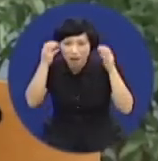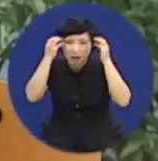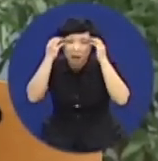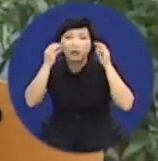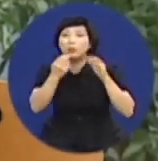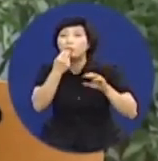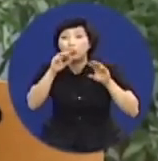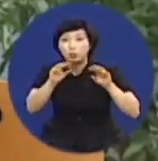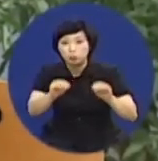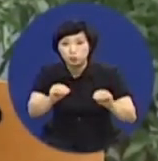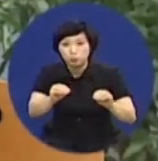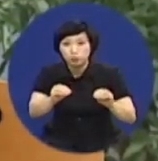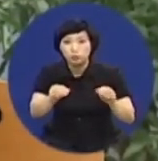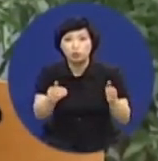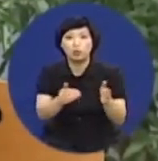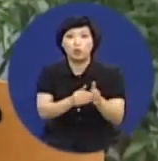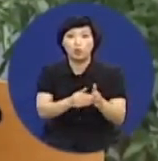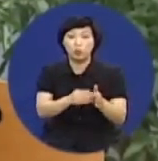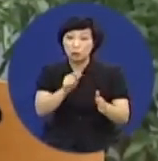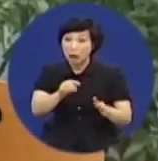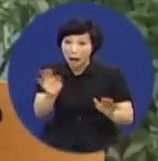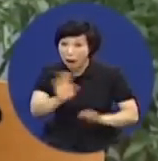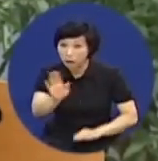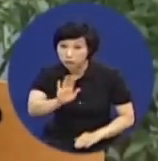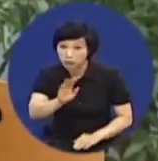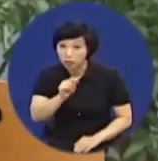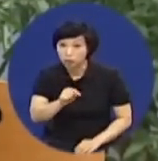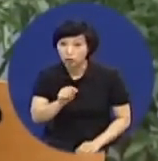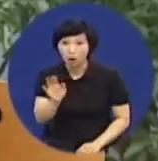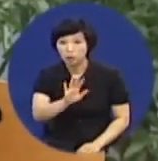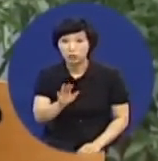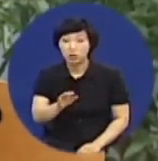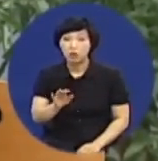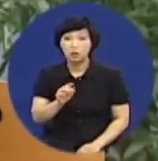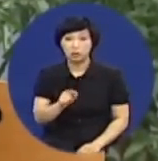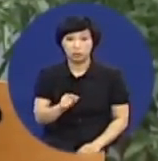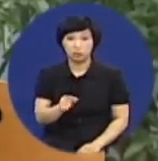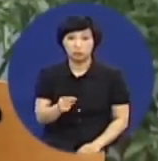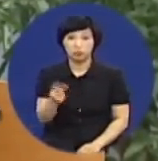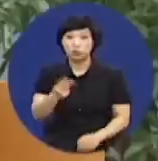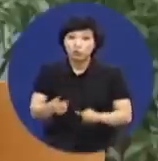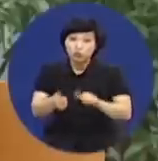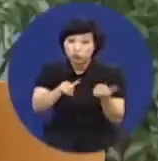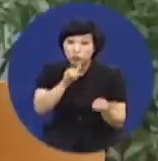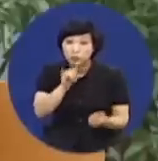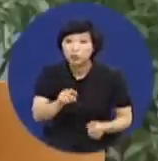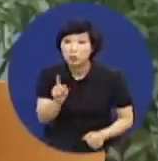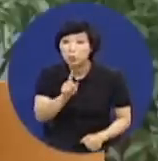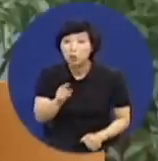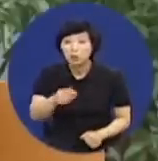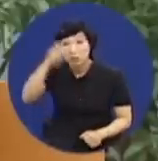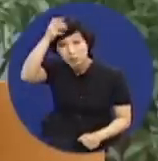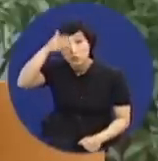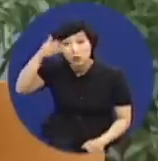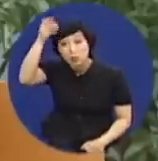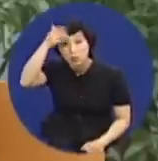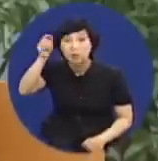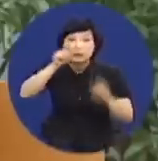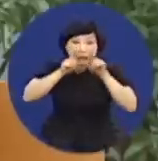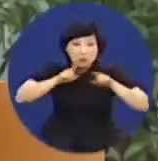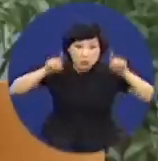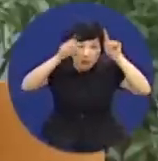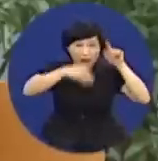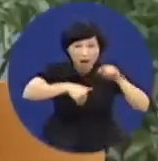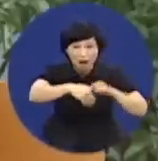息が切れます。それだけでなく、もう一つの死があり、その魂